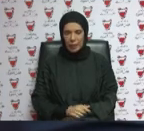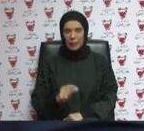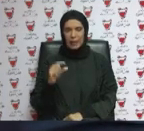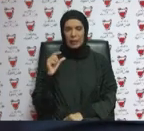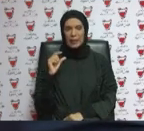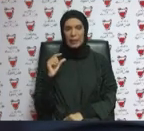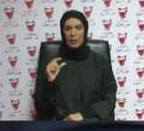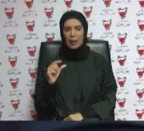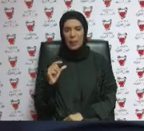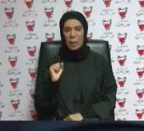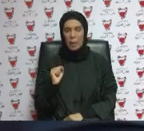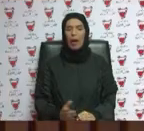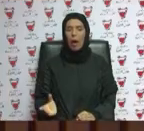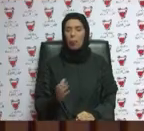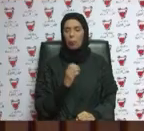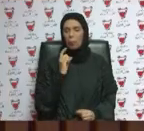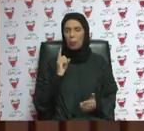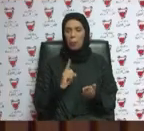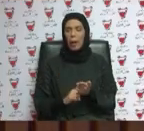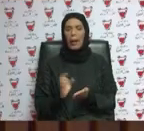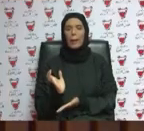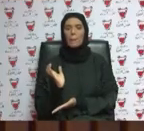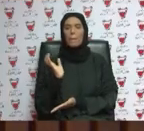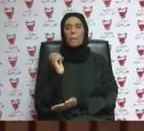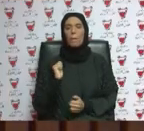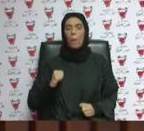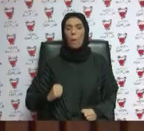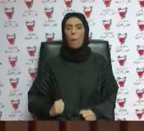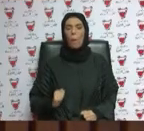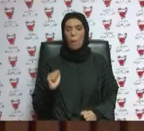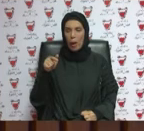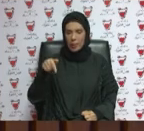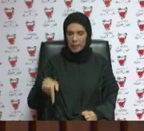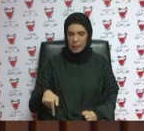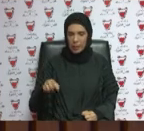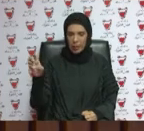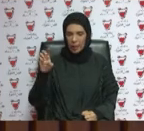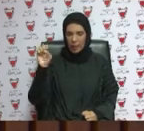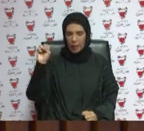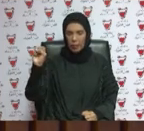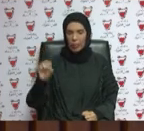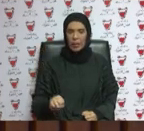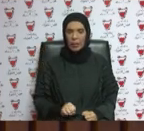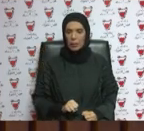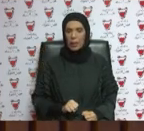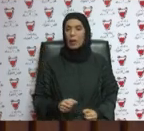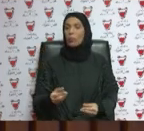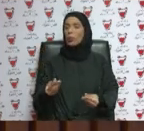هو ضمان أن المواطن البحريني في القطاع الخاص راح